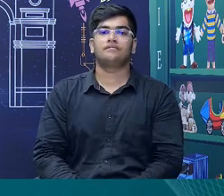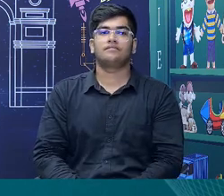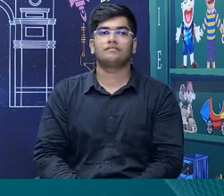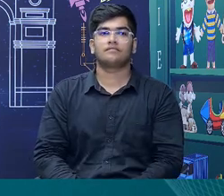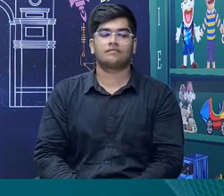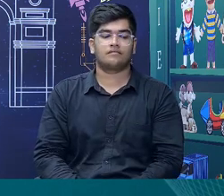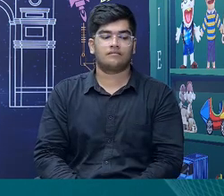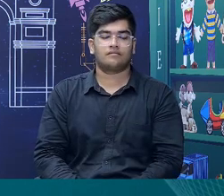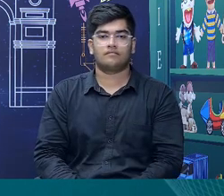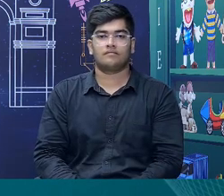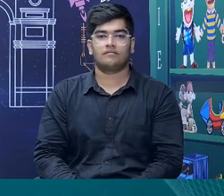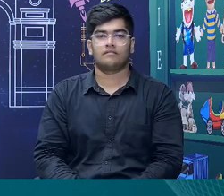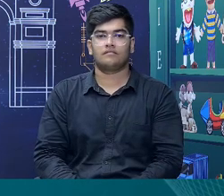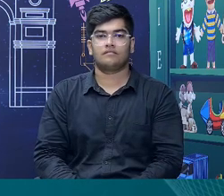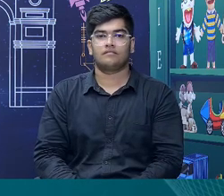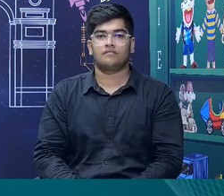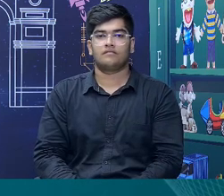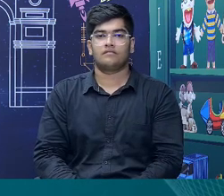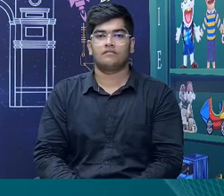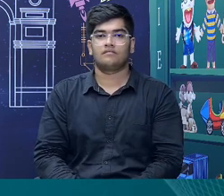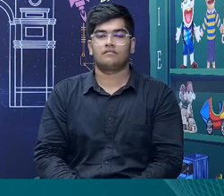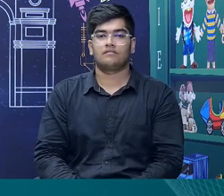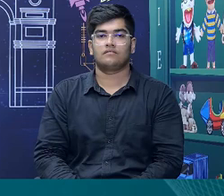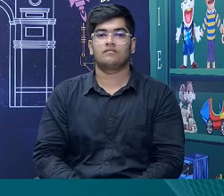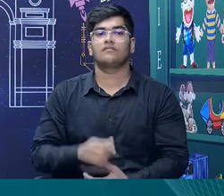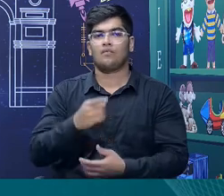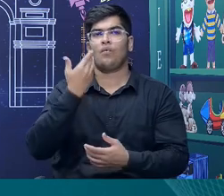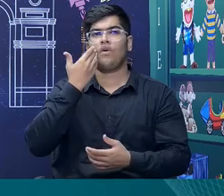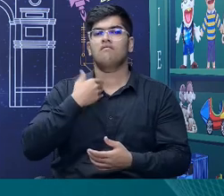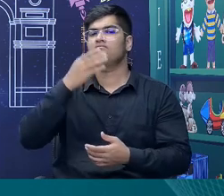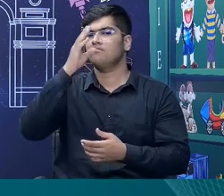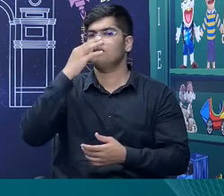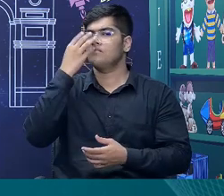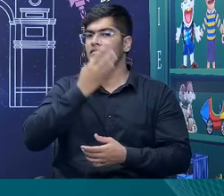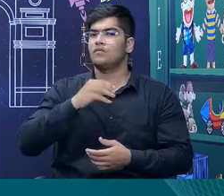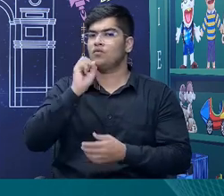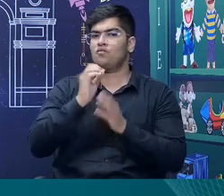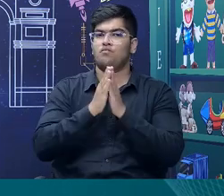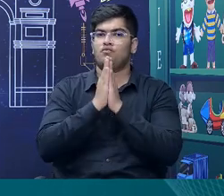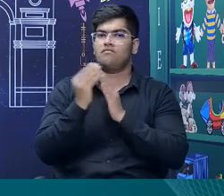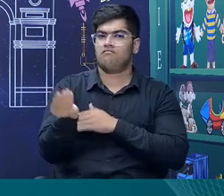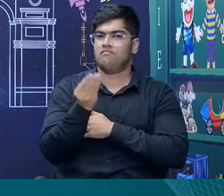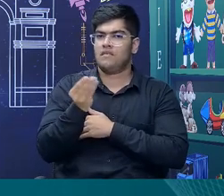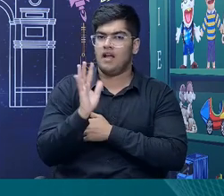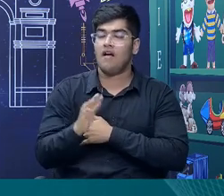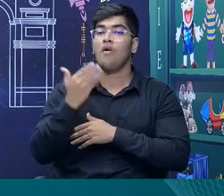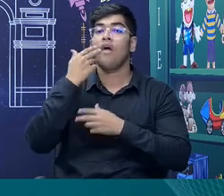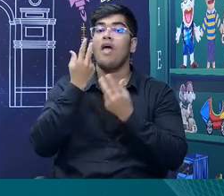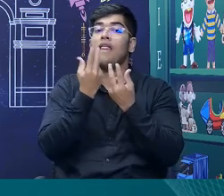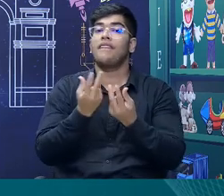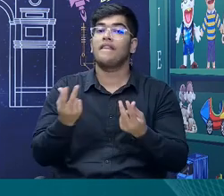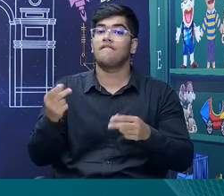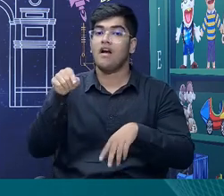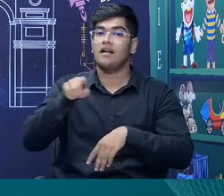लेकिन जब हम पूजा करते हैं गणेश जी की और क्योंकि दिवाली आने वाली है और हम जो घर में हम